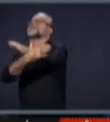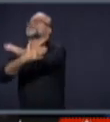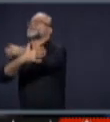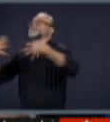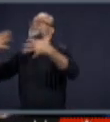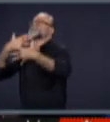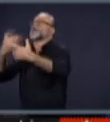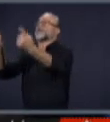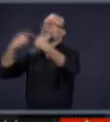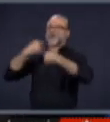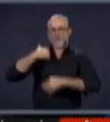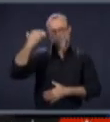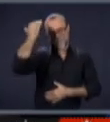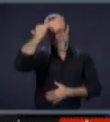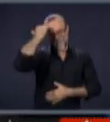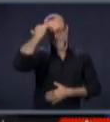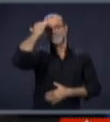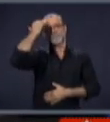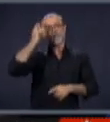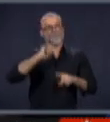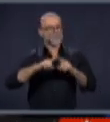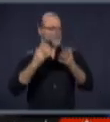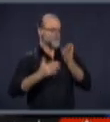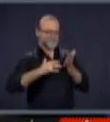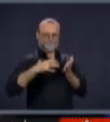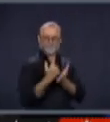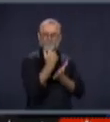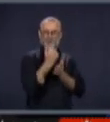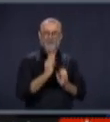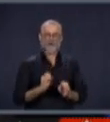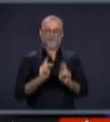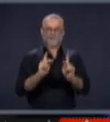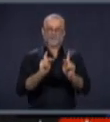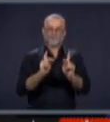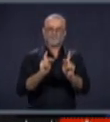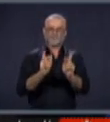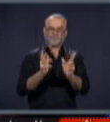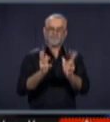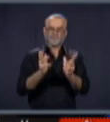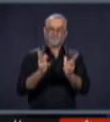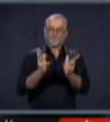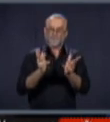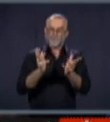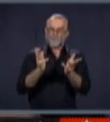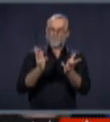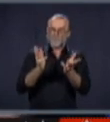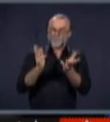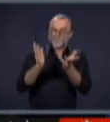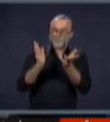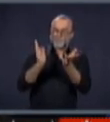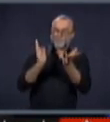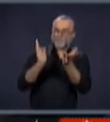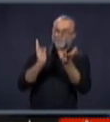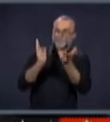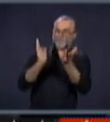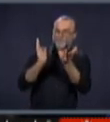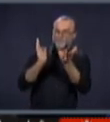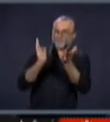les Québécois ne voyageront sans doute pas à l'étranger, donc nous avons l'occasion de les inciter